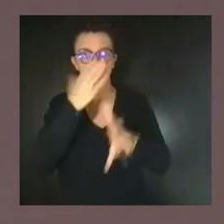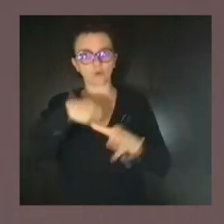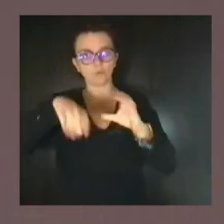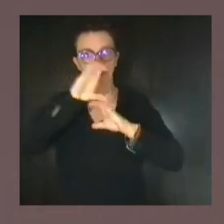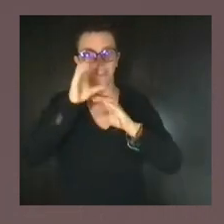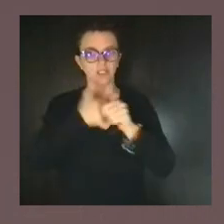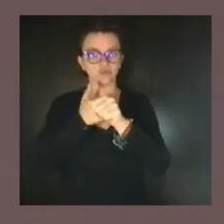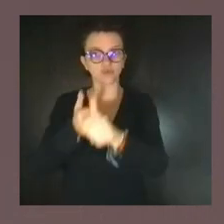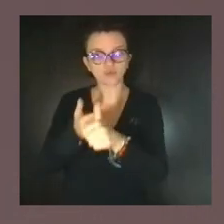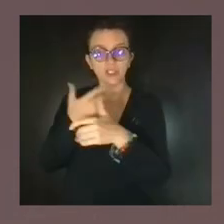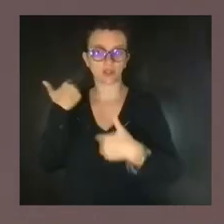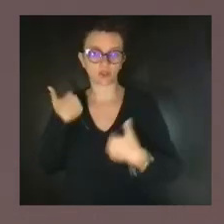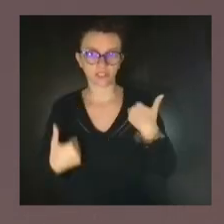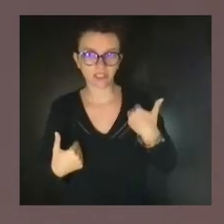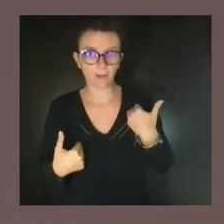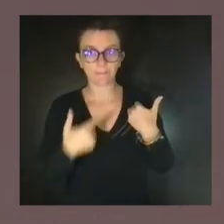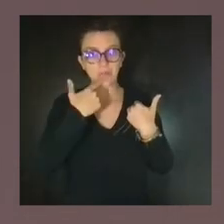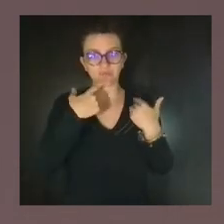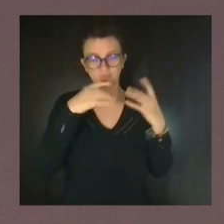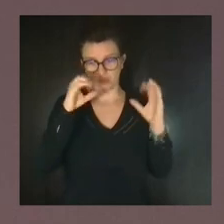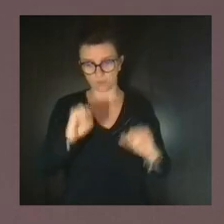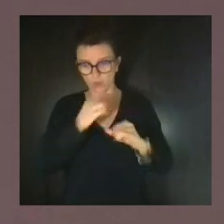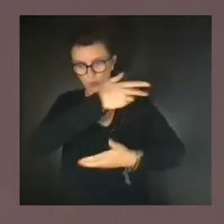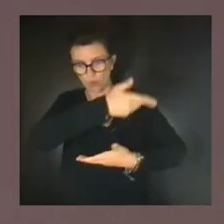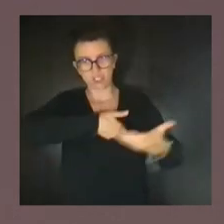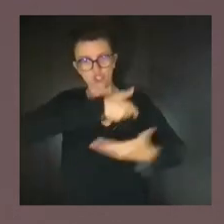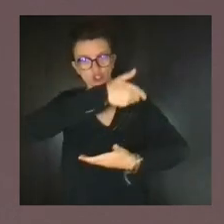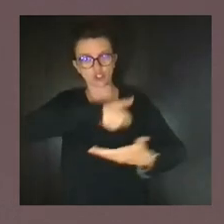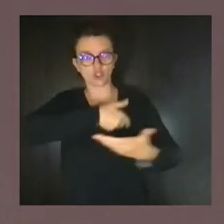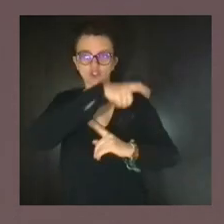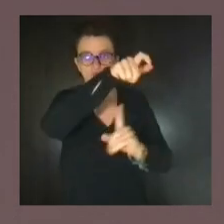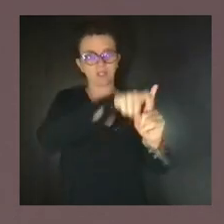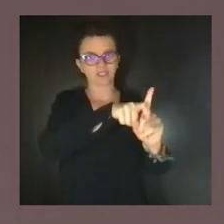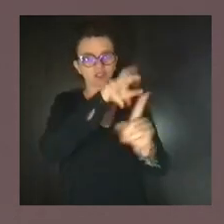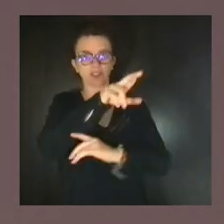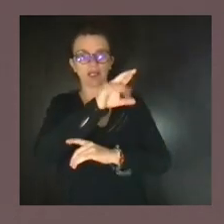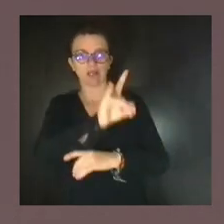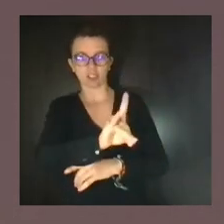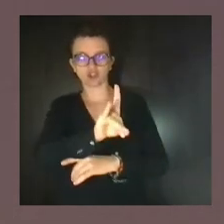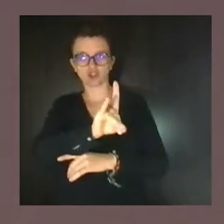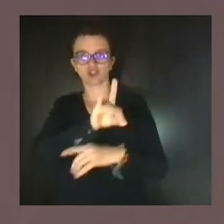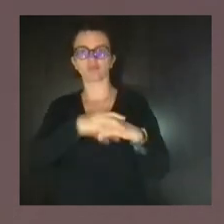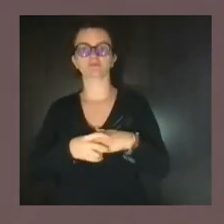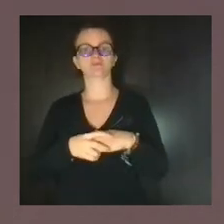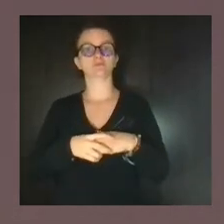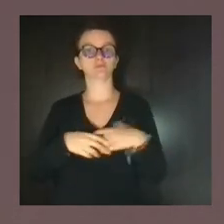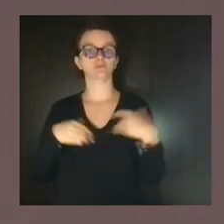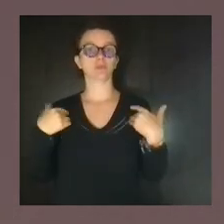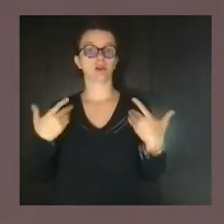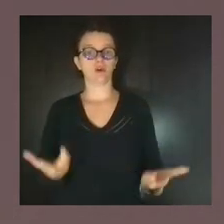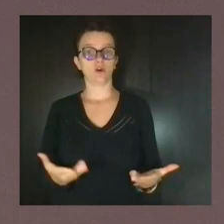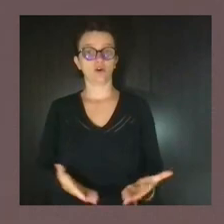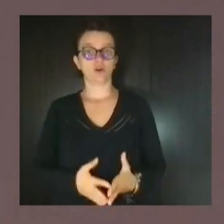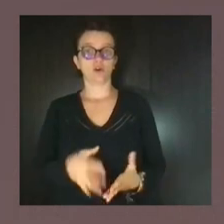handicap, pour pouvoir permettre d'échanger avec son interlocuteur RH. Voilà. Alors ça, maintenant, des centres